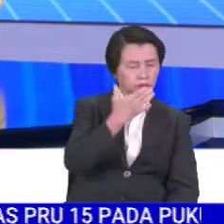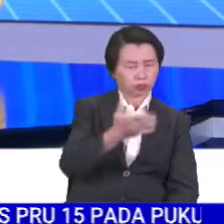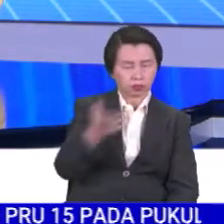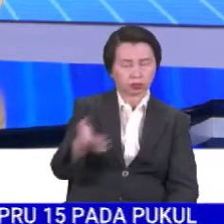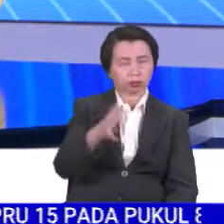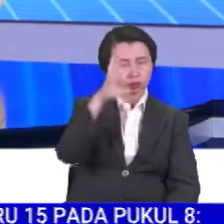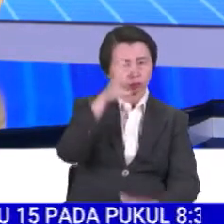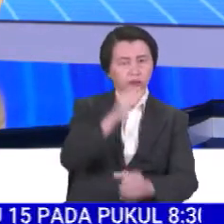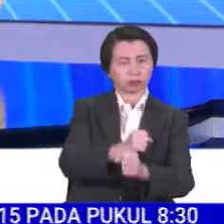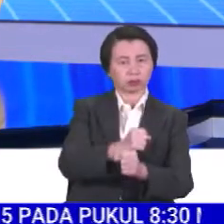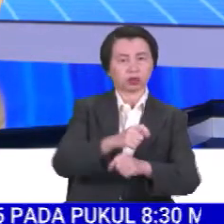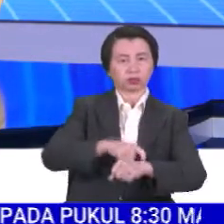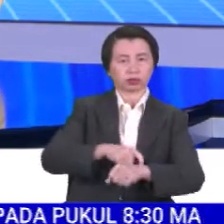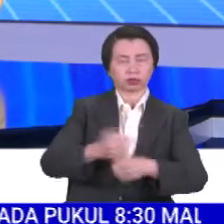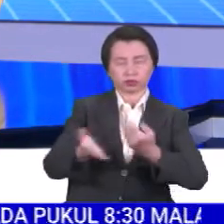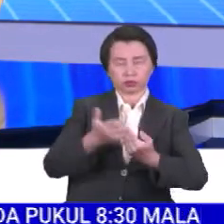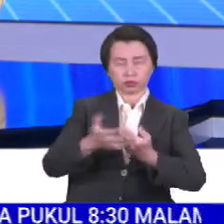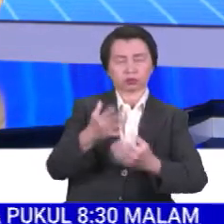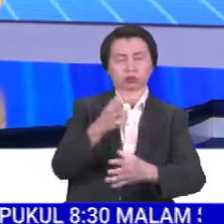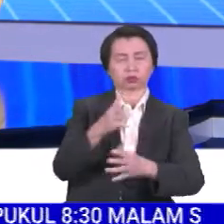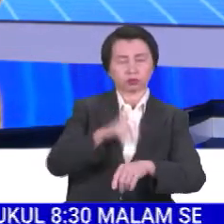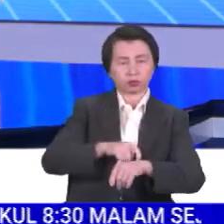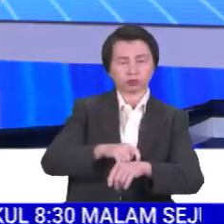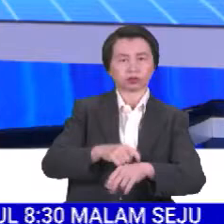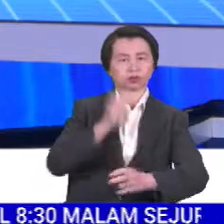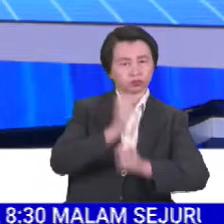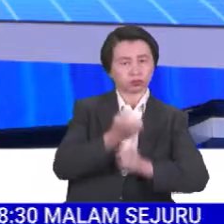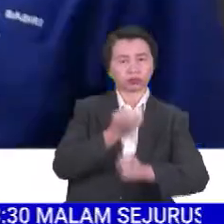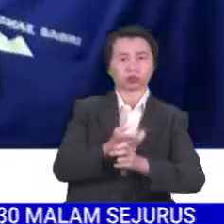setia di waktu susah dan senang selama ini.